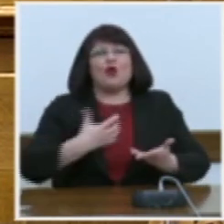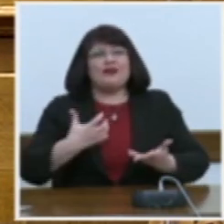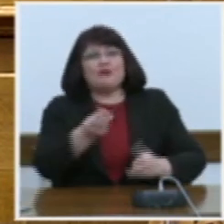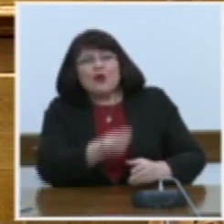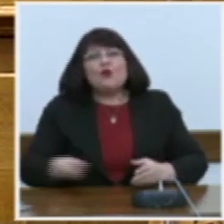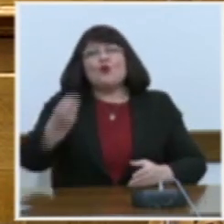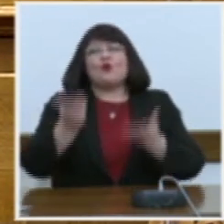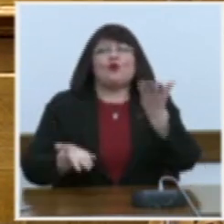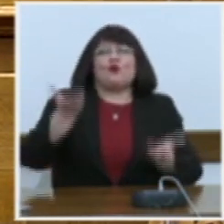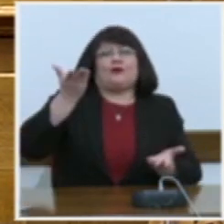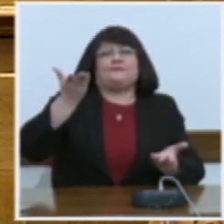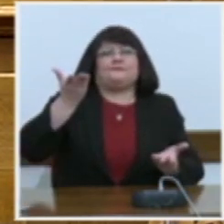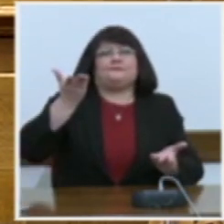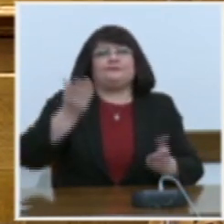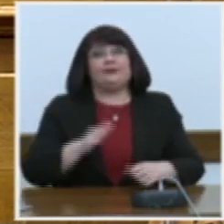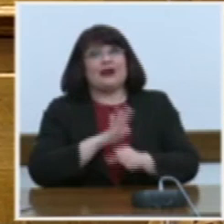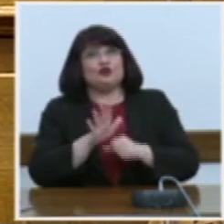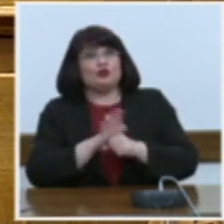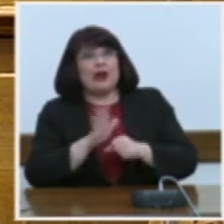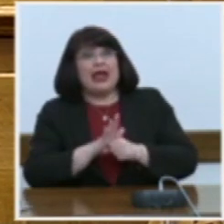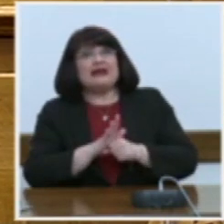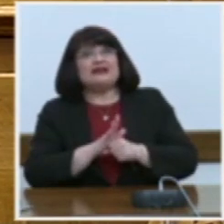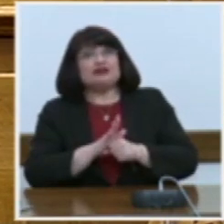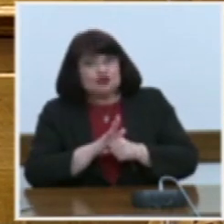της εδώ και τουλάχιστον μισό αιώνα.